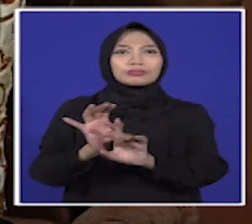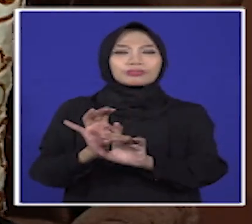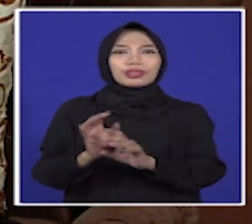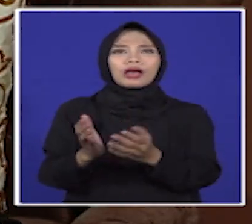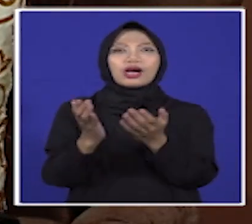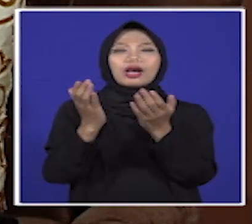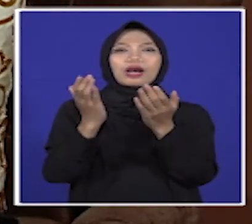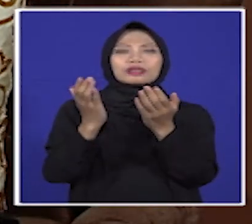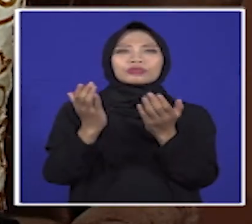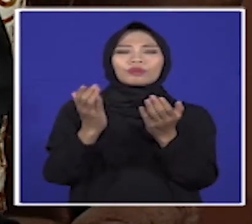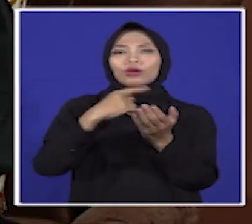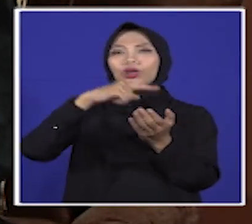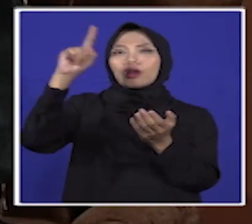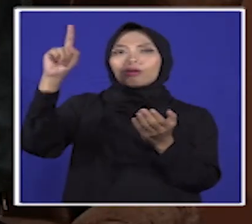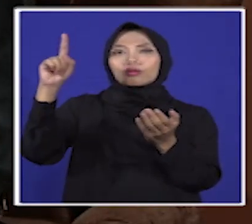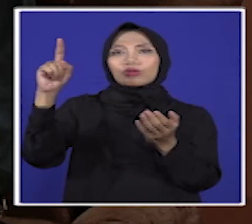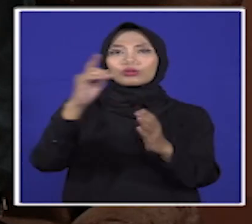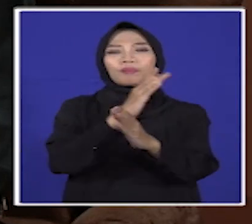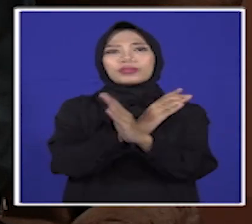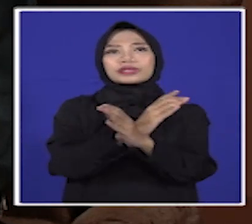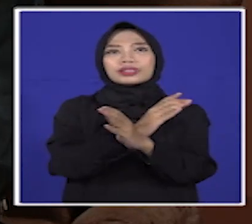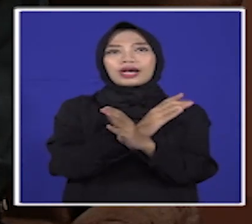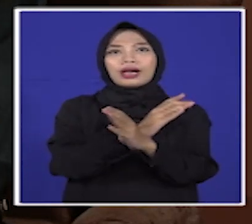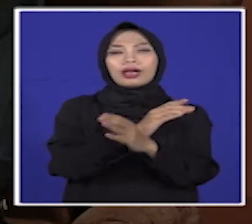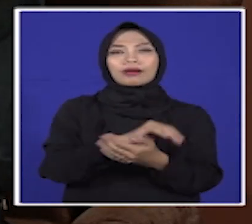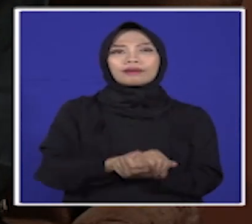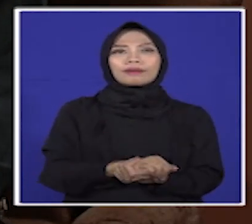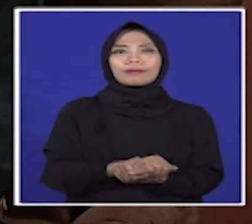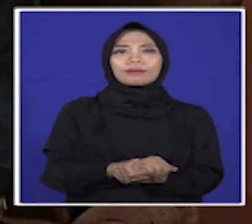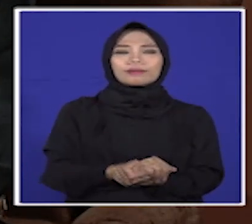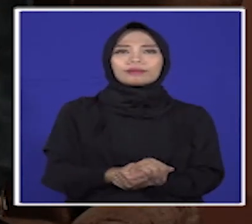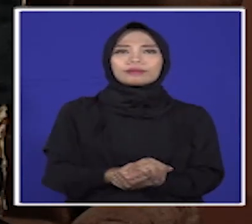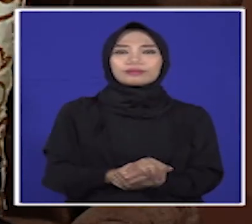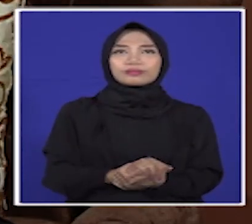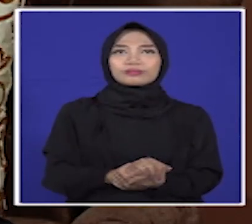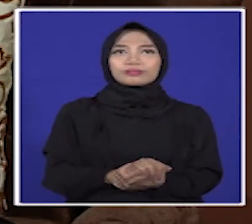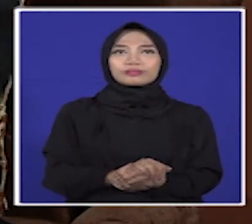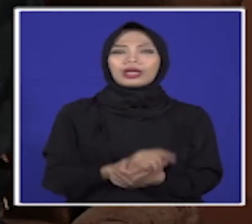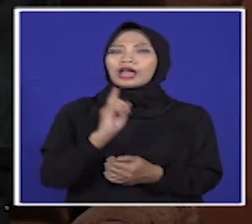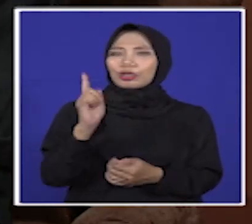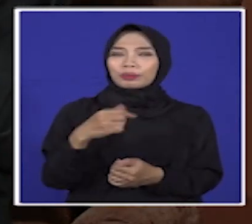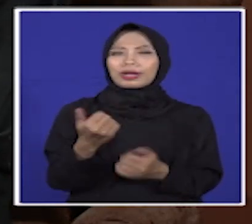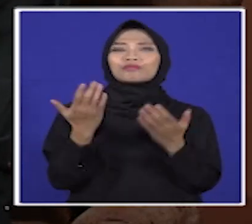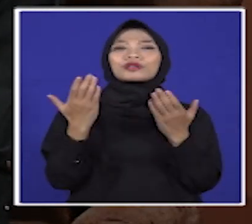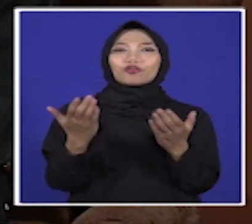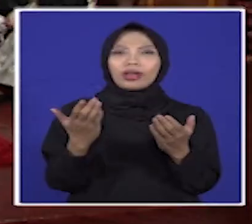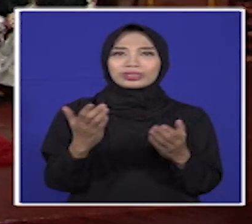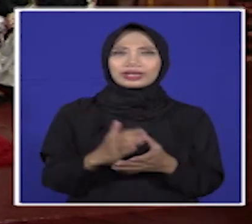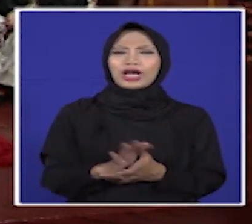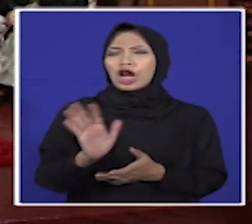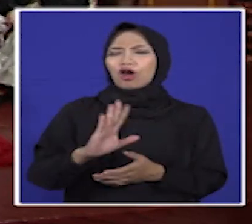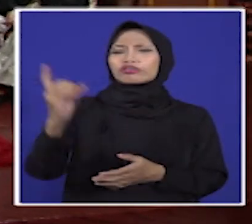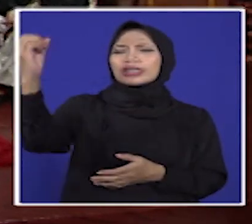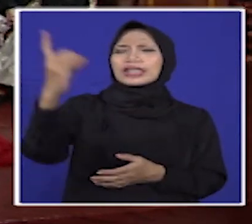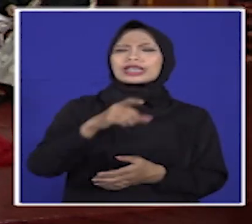karuniamu lepaskan kekuatan-kekuatan itu, karena engkau lah yang maha memiliki kekuatan. Nah itu Mbak Tika juga pasti lebih tenang